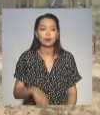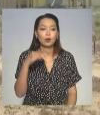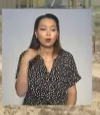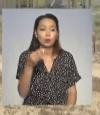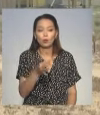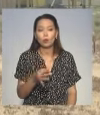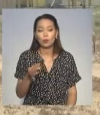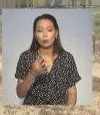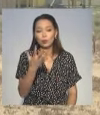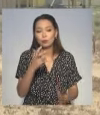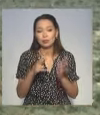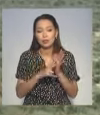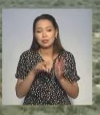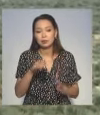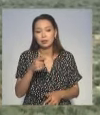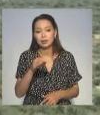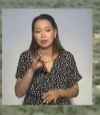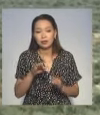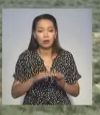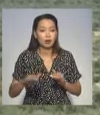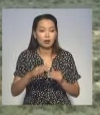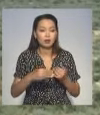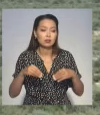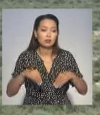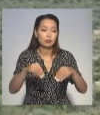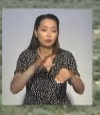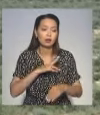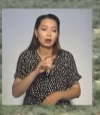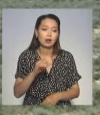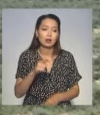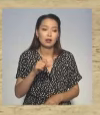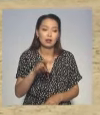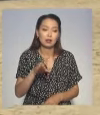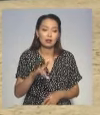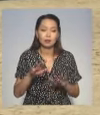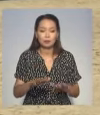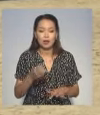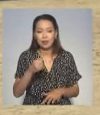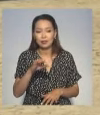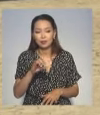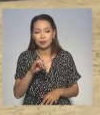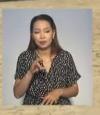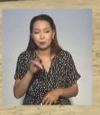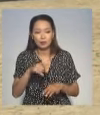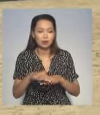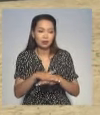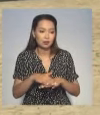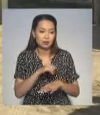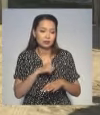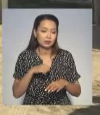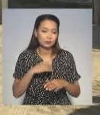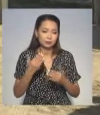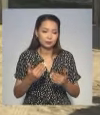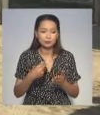биыл 508 мың гектар аумаққа егін егілген. Қарғалы, Мәртөк, Әйтеке би, Храмтау аудандарының жұртшылығының негізгі кәсібі ауыл